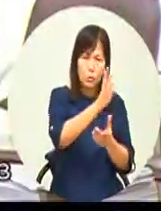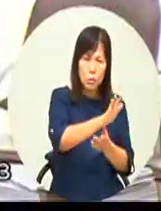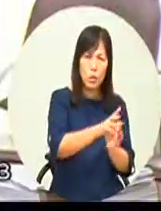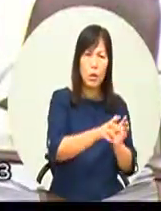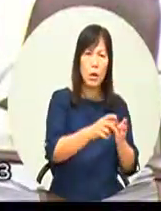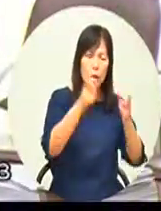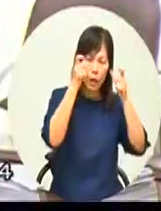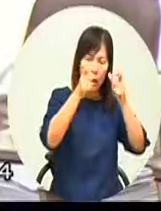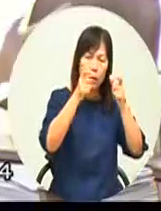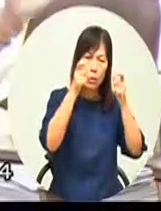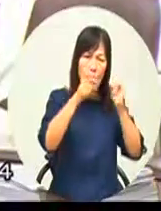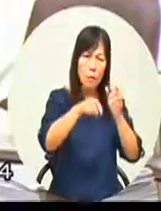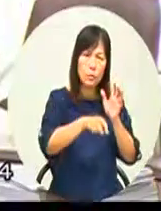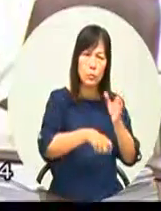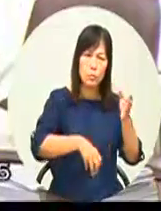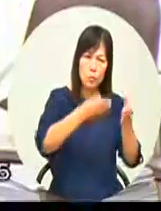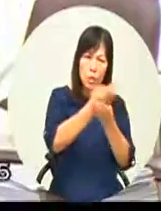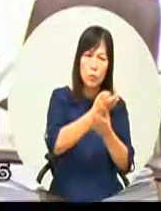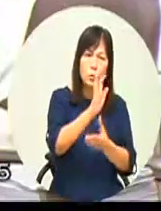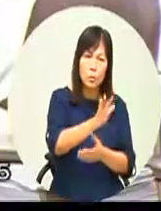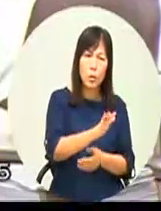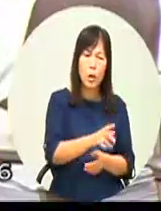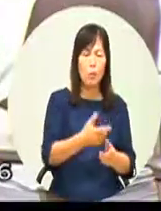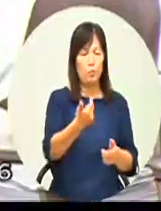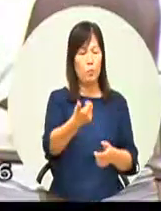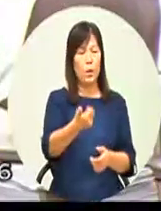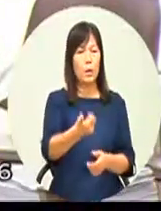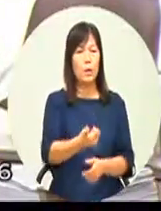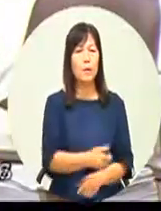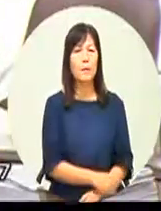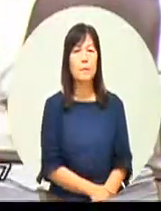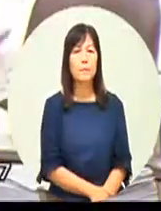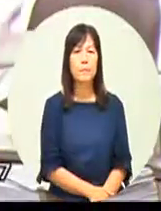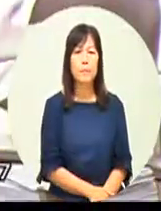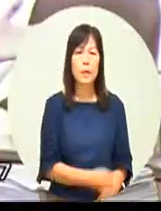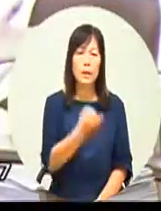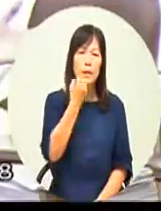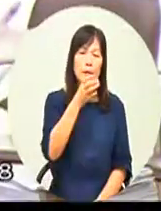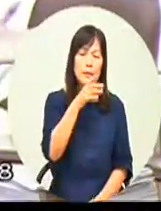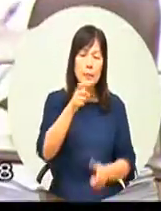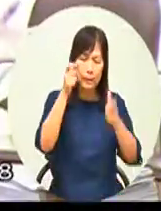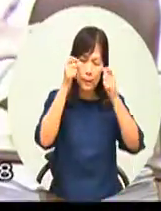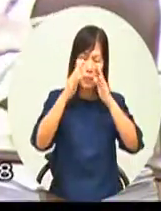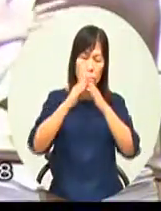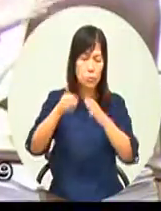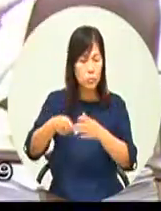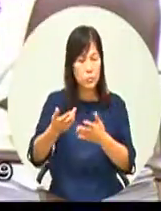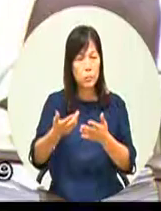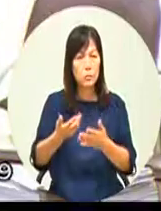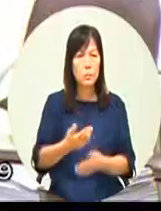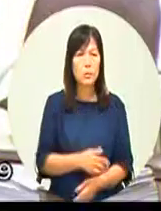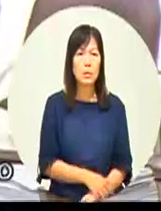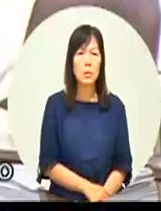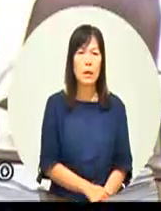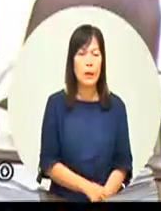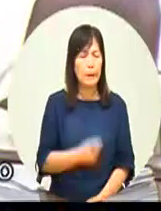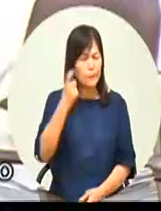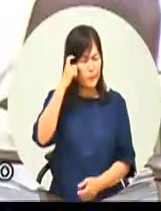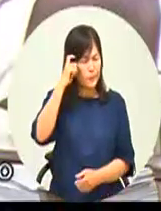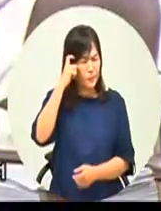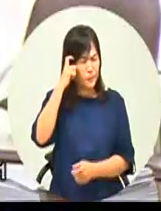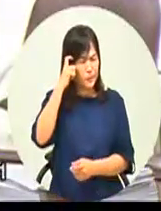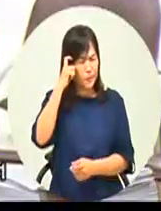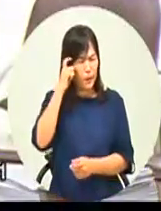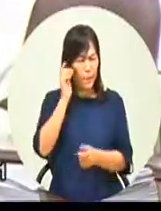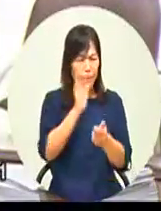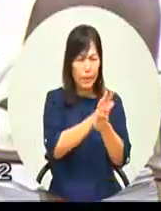雄的投资最好啊，但是你看我们高雄市想尽各种办法去帮